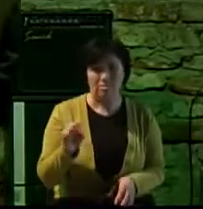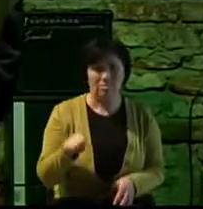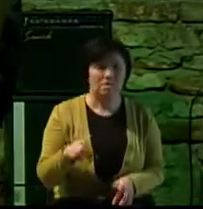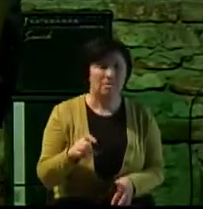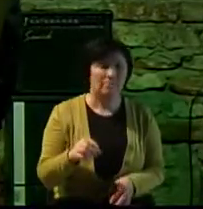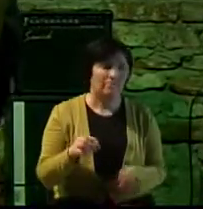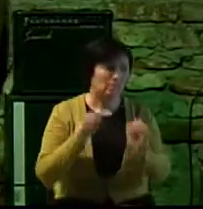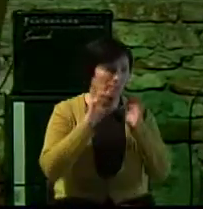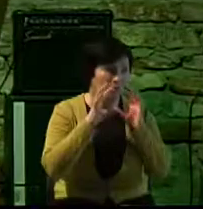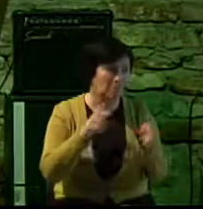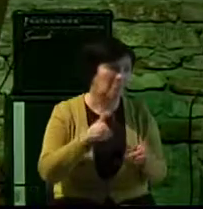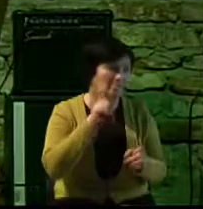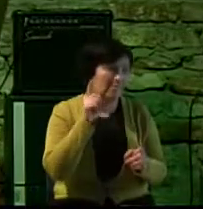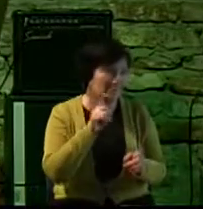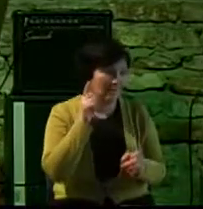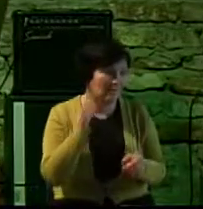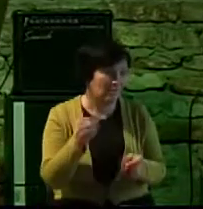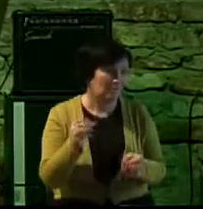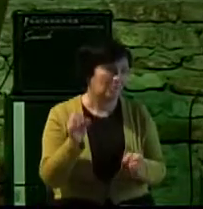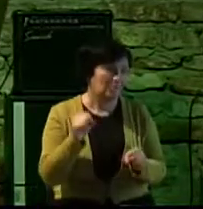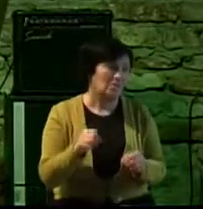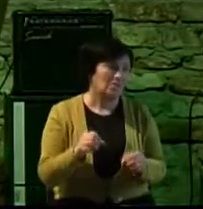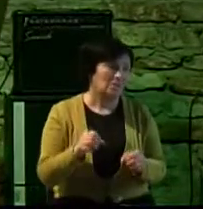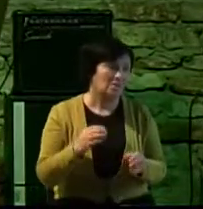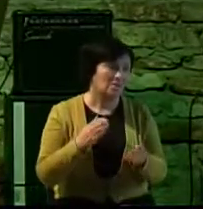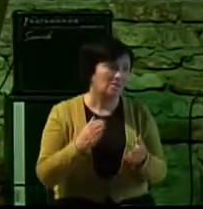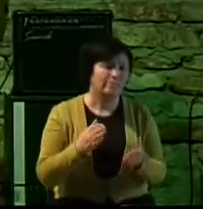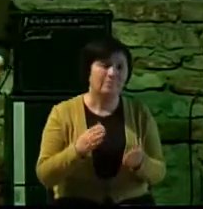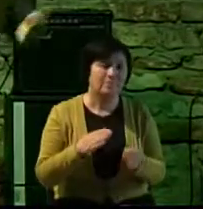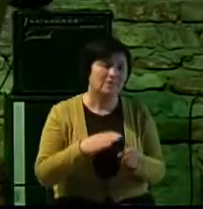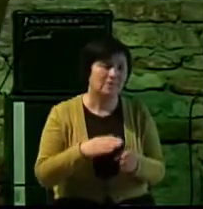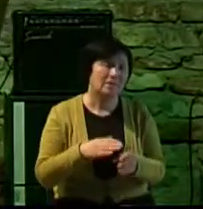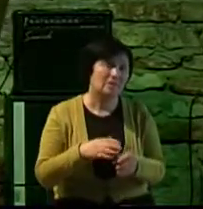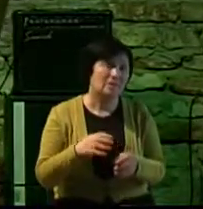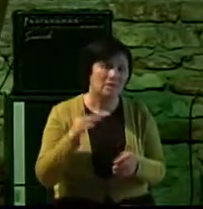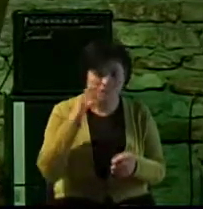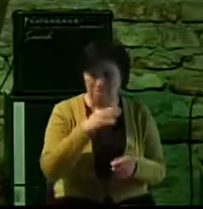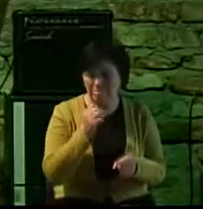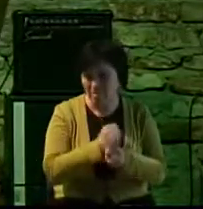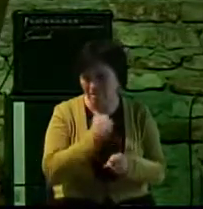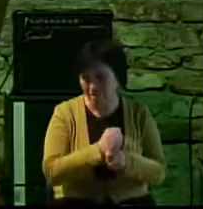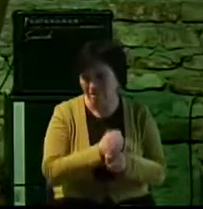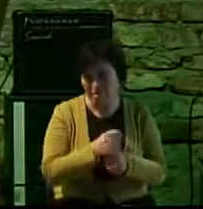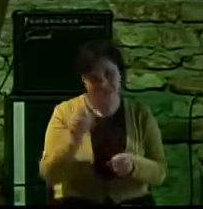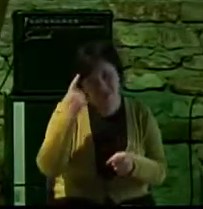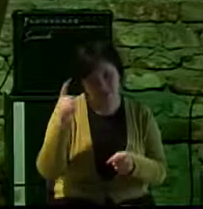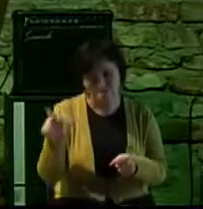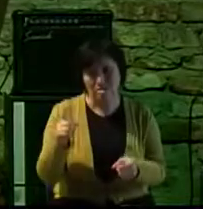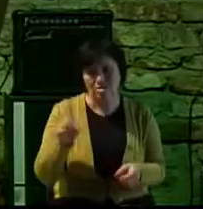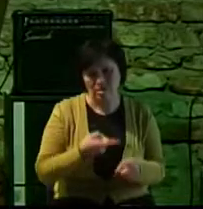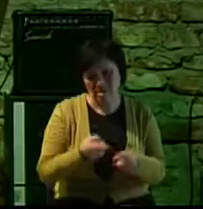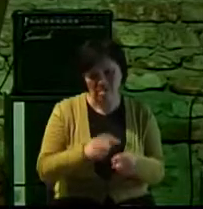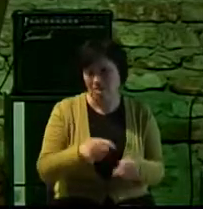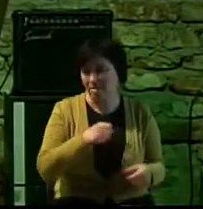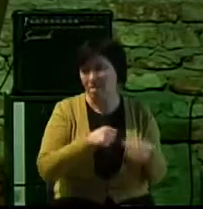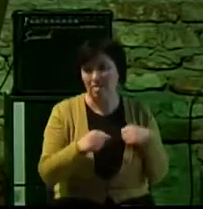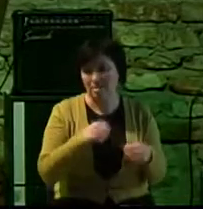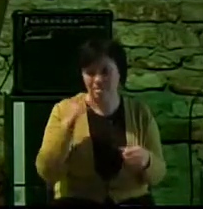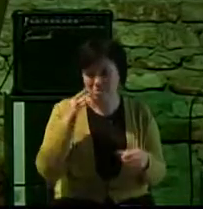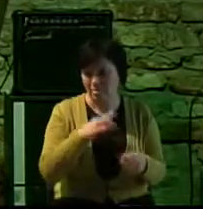возраста, иногда верующие могут совершать какие-то вещи и даже не думать и о том, что это греховно или что это